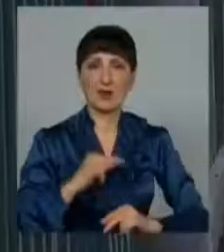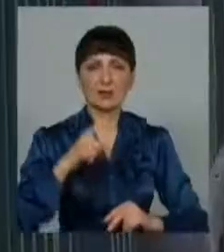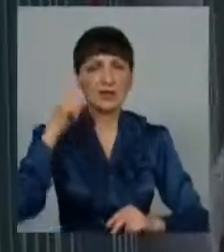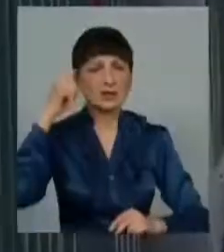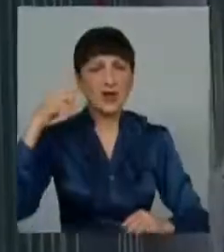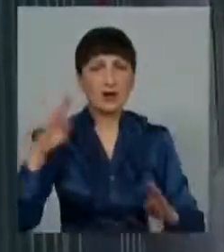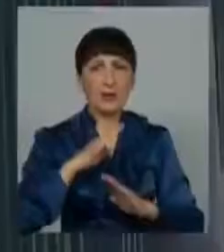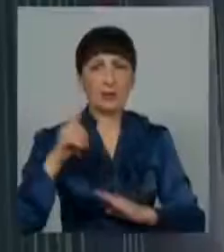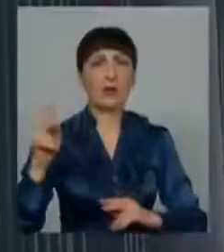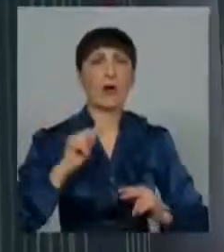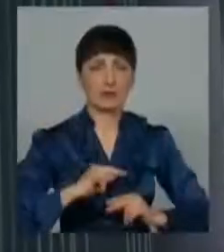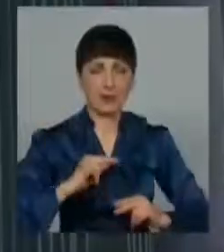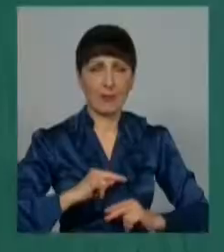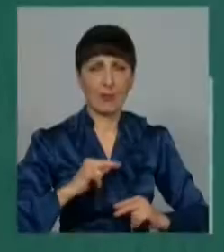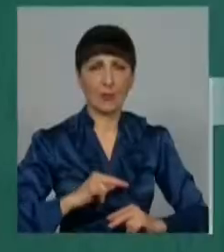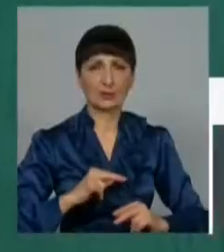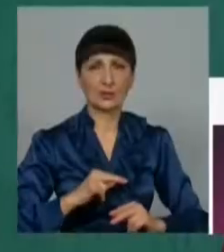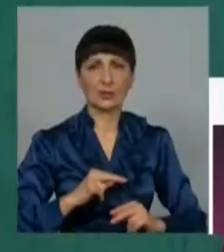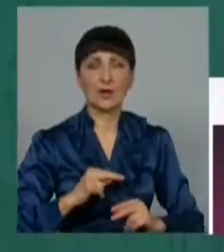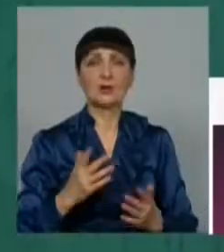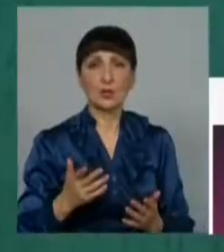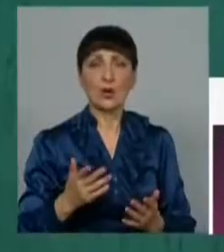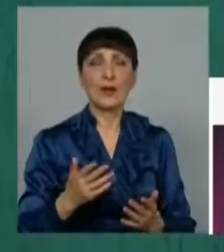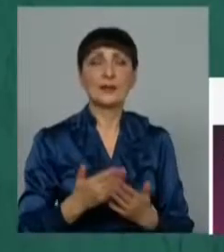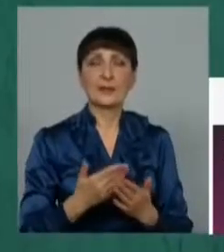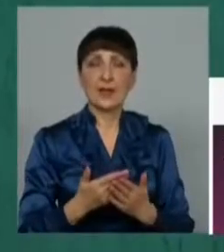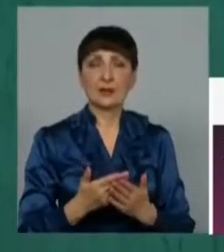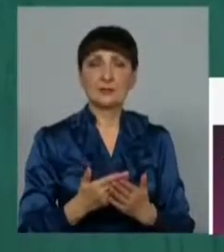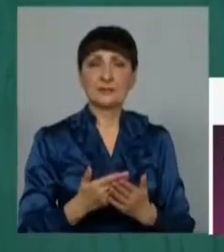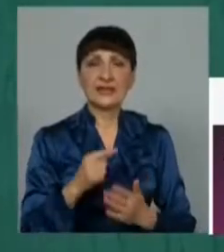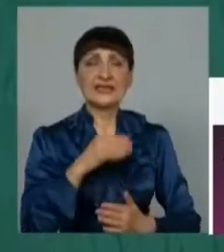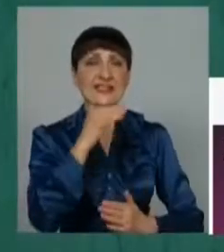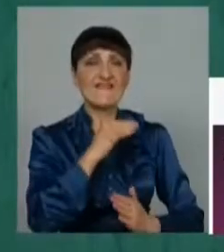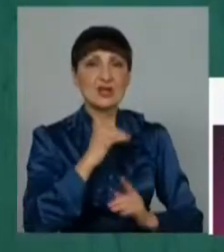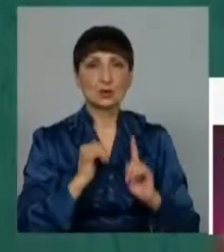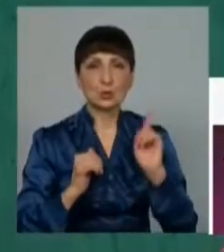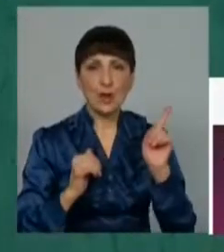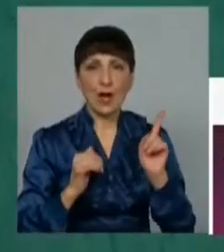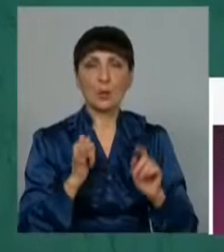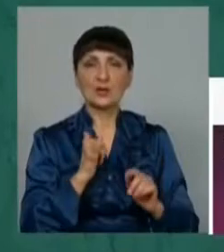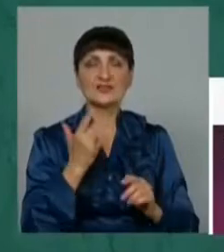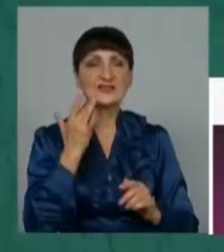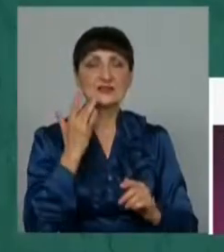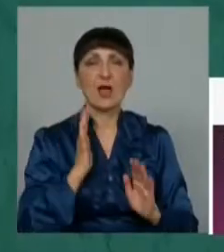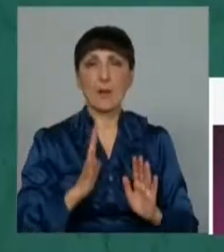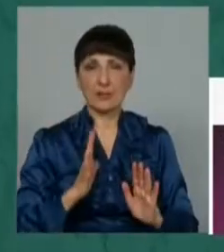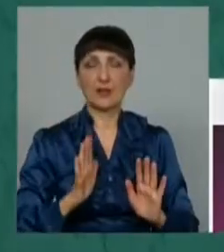погоду работают. Жара, не сказать, что сильно плохая, если вот взять туда выше. У нас тут всегда была